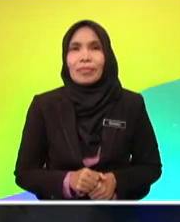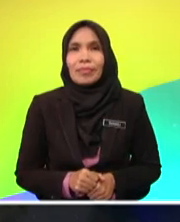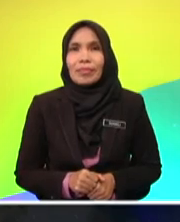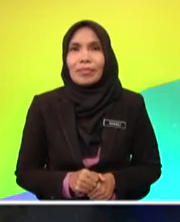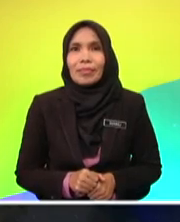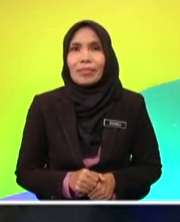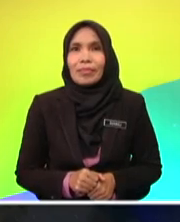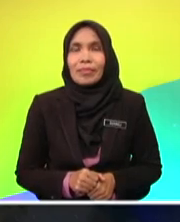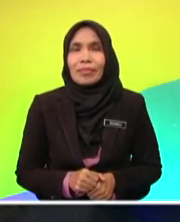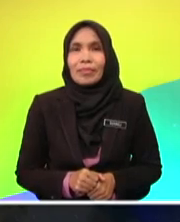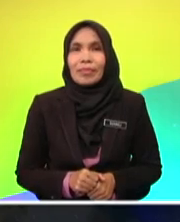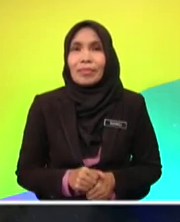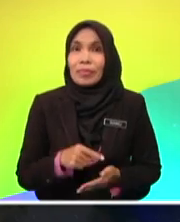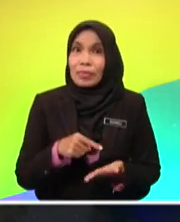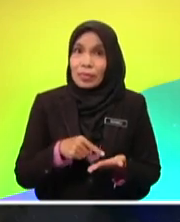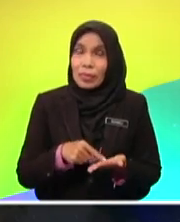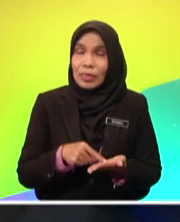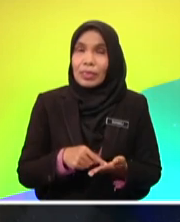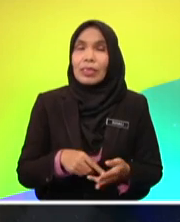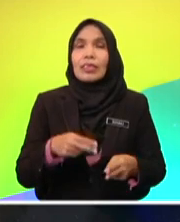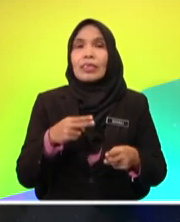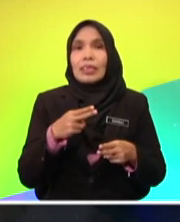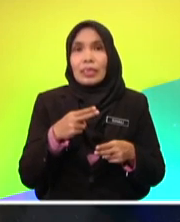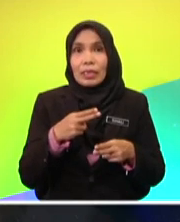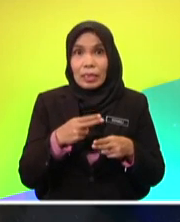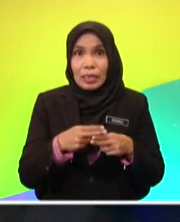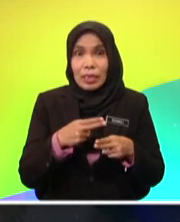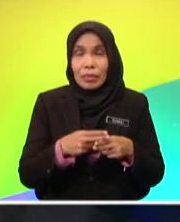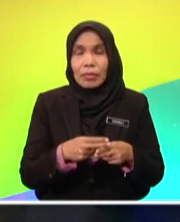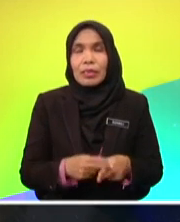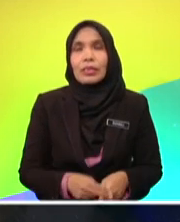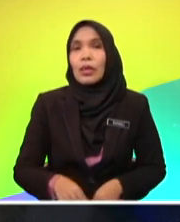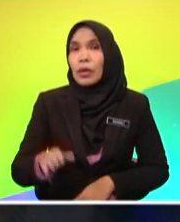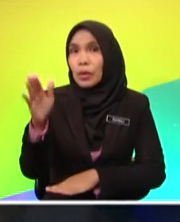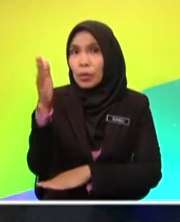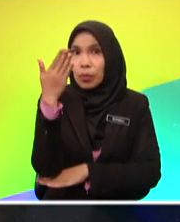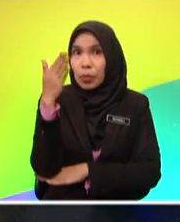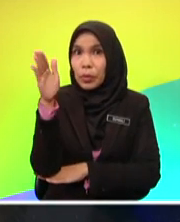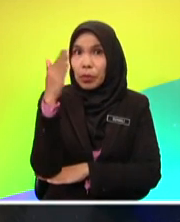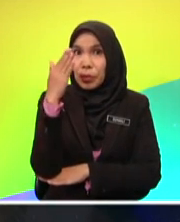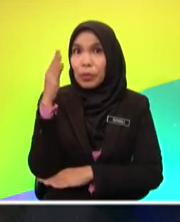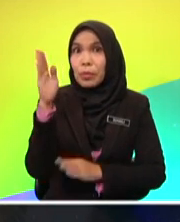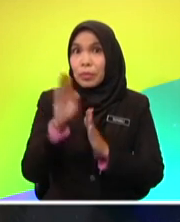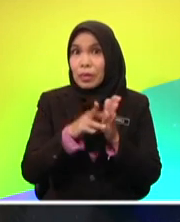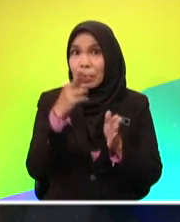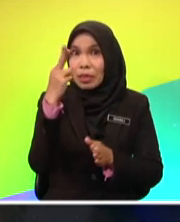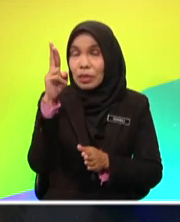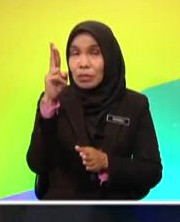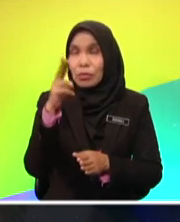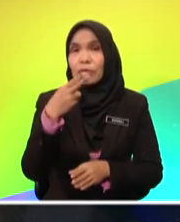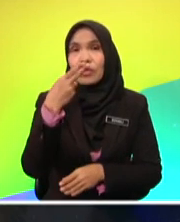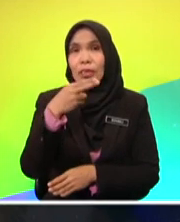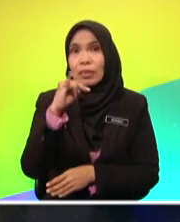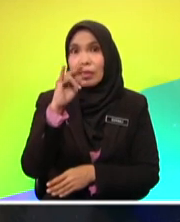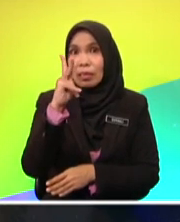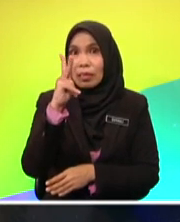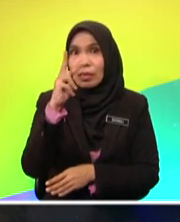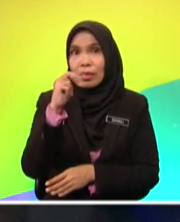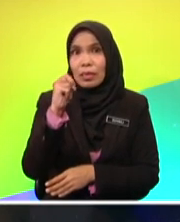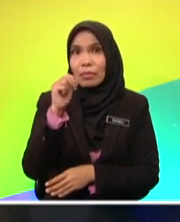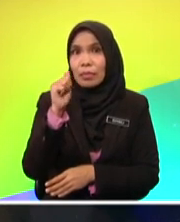sini yang mana cikgu namakan aktiviti ni pohon beribu hikmat. Kat sini adalah pohon kelapa ataupun